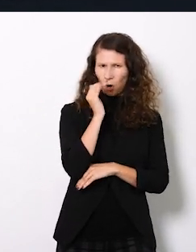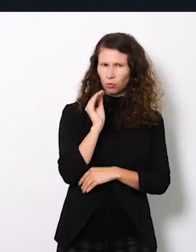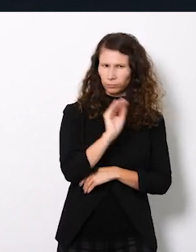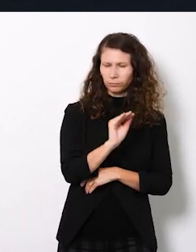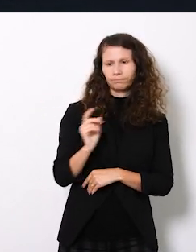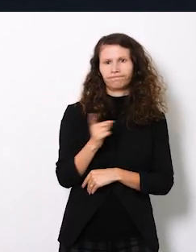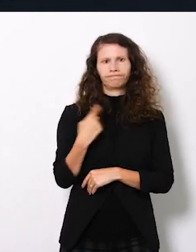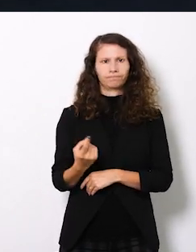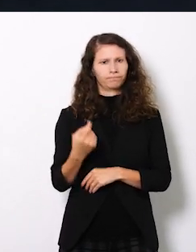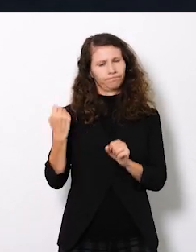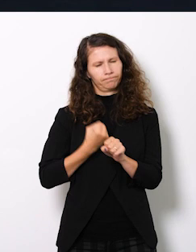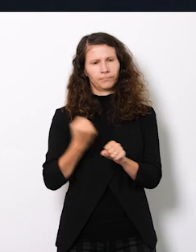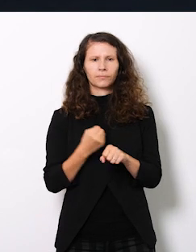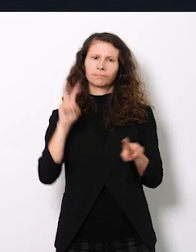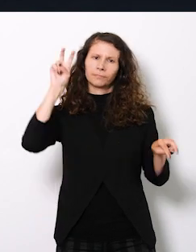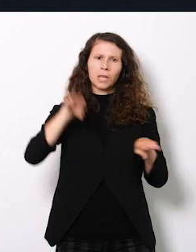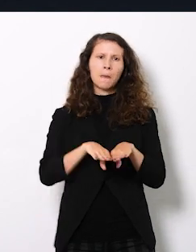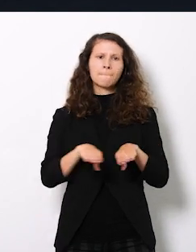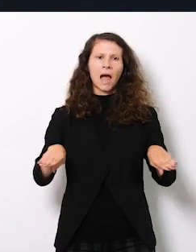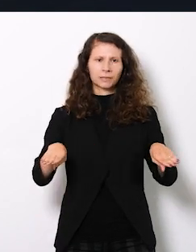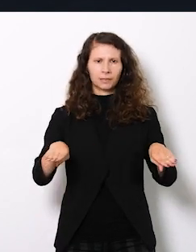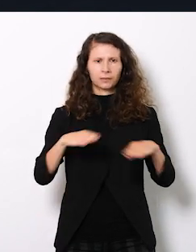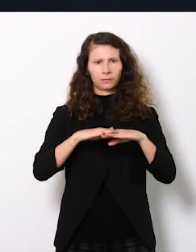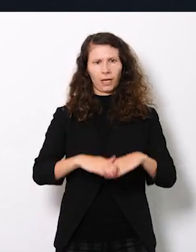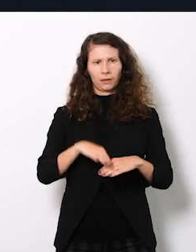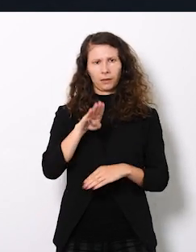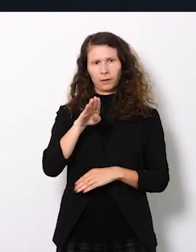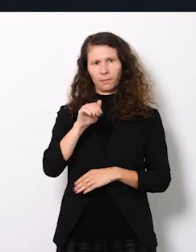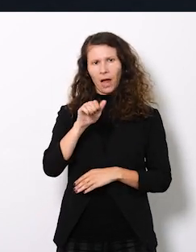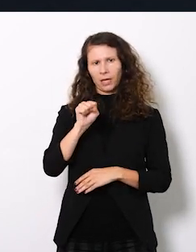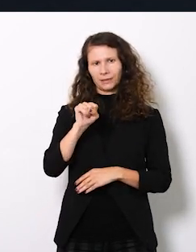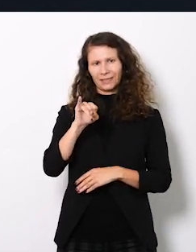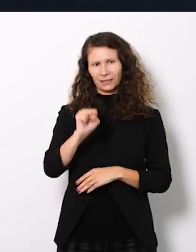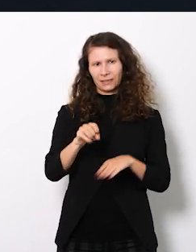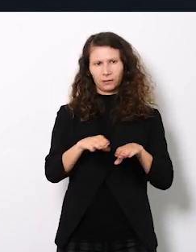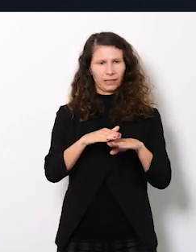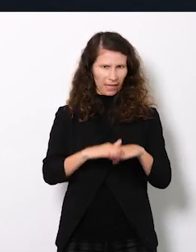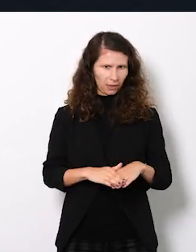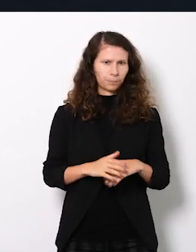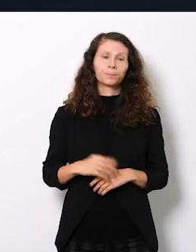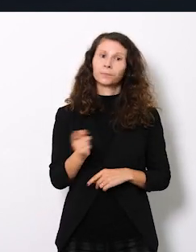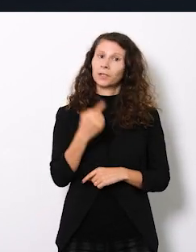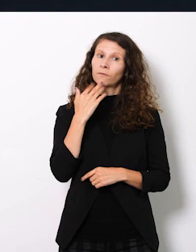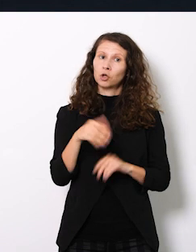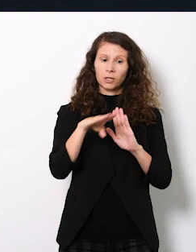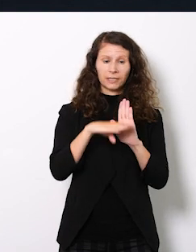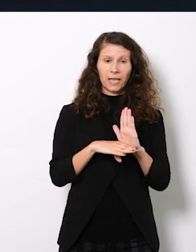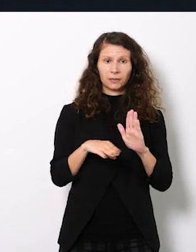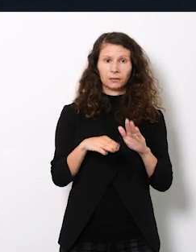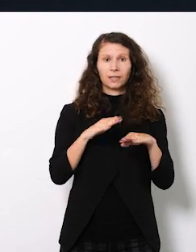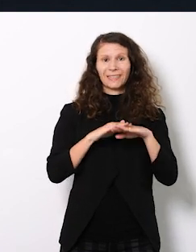eine sogenannte Basisrente. Wir wollen ja, dass die Ansprüche aus der